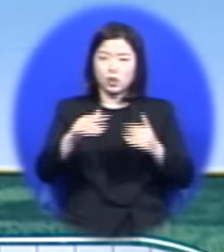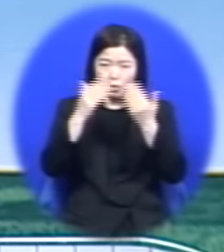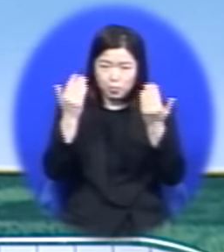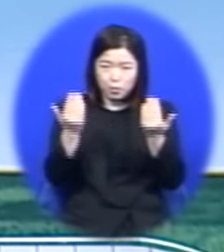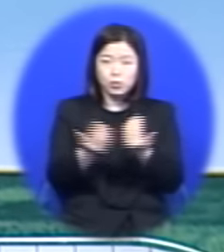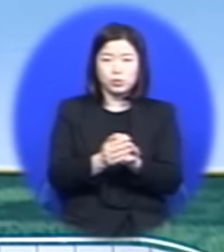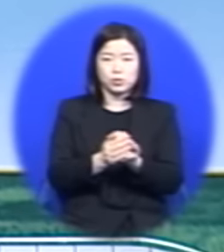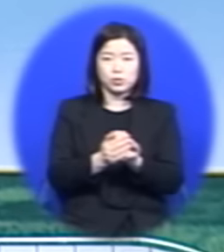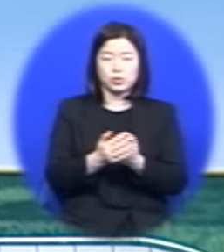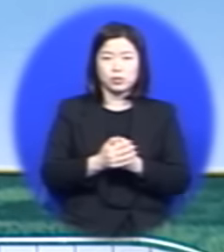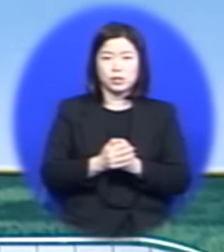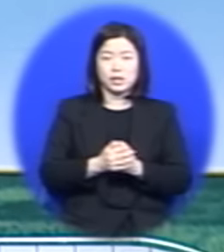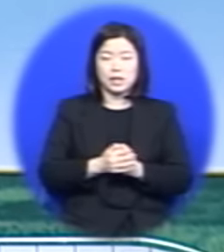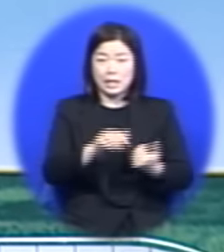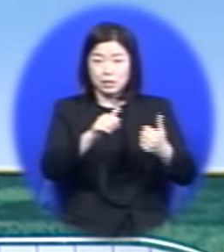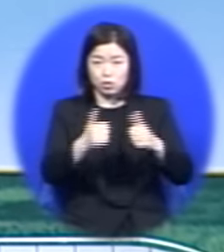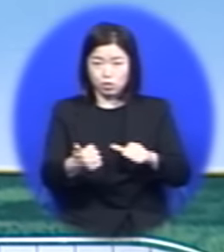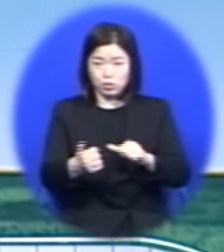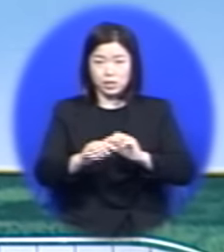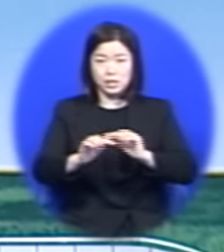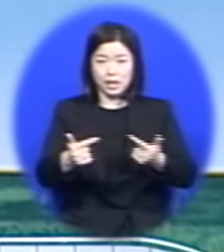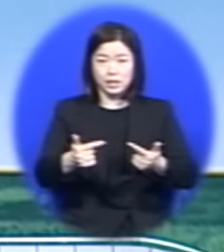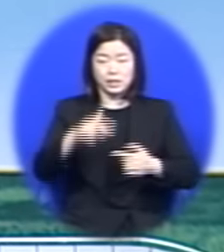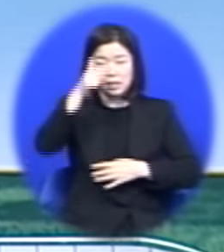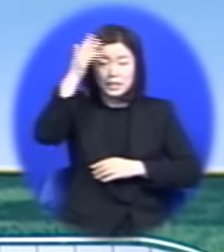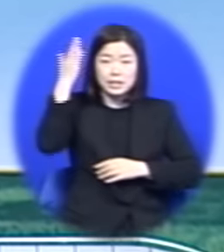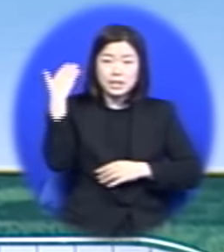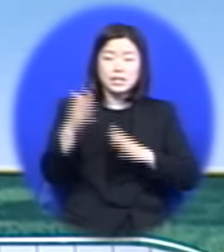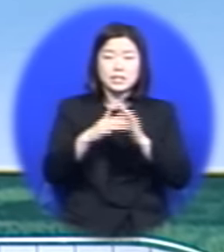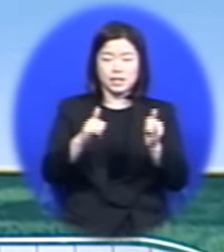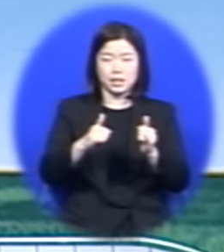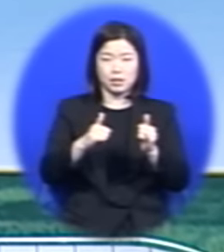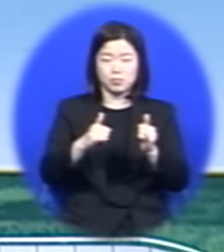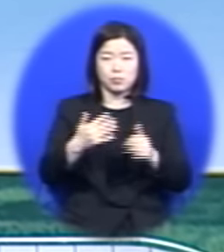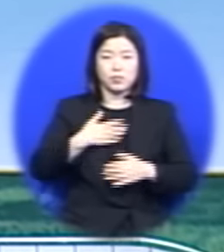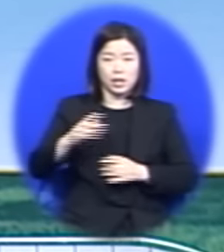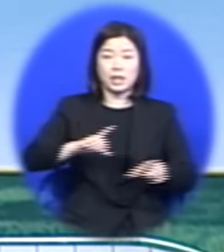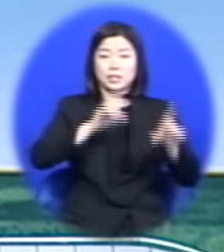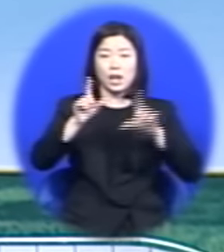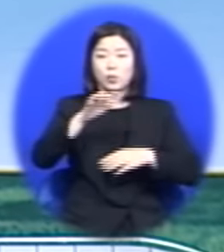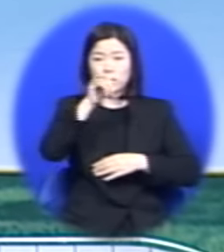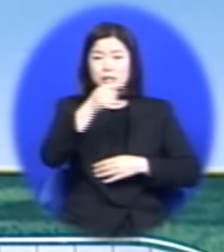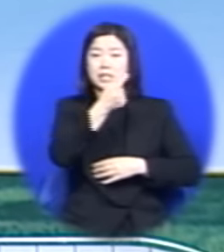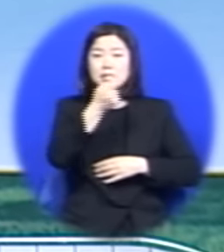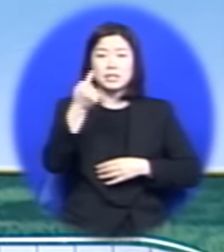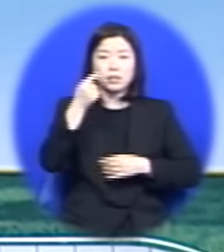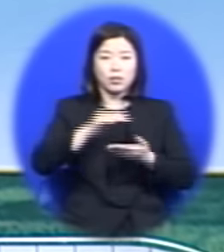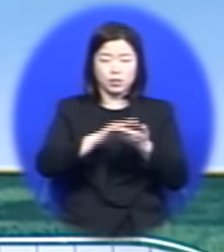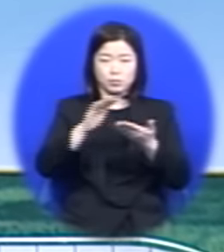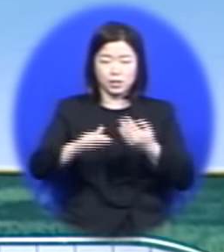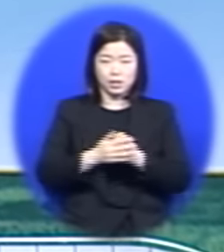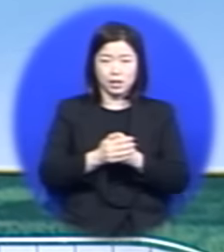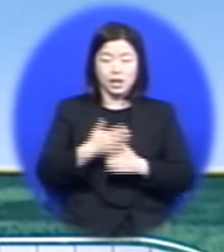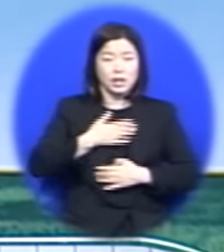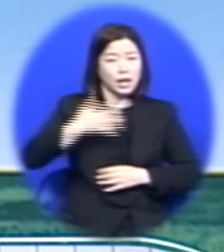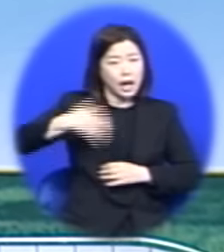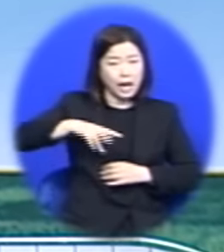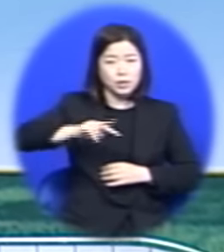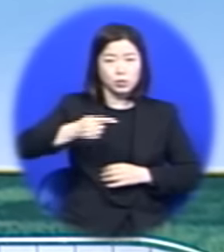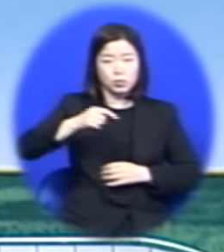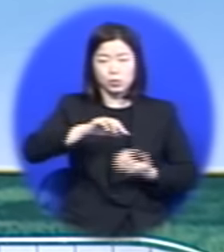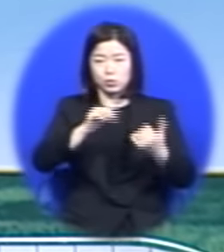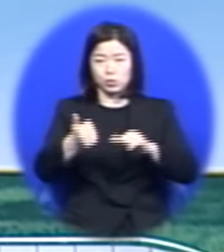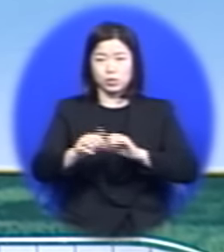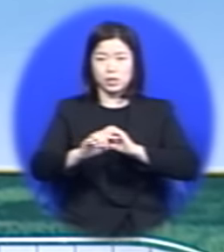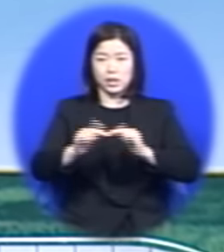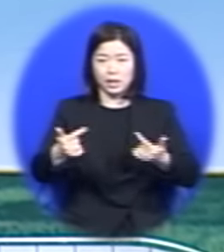다가 죽지 않은 옛사람으로 여전히 내가 살고 있는 증거입니다. 내가 아직도 죽지 않는 옛사람으로